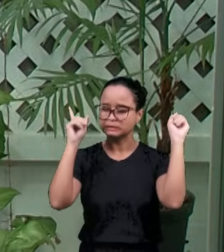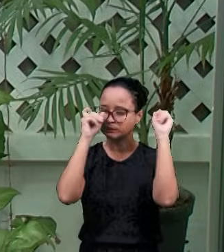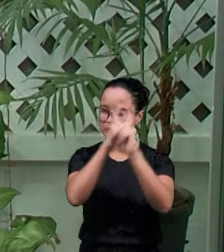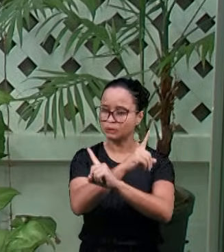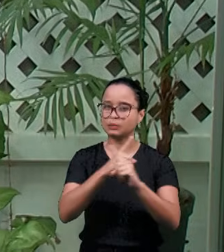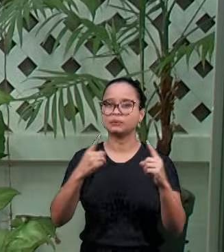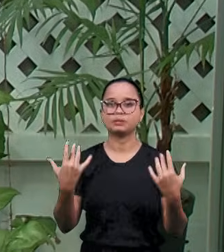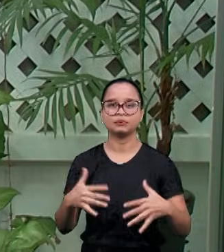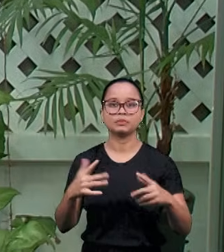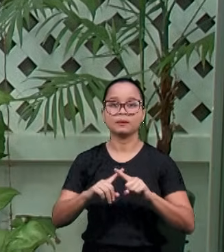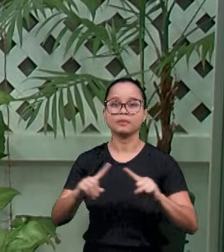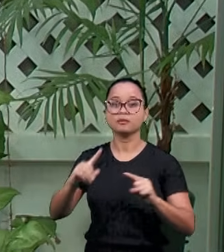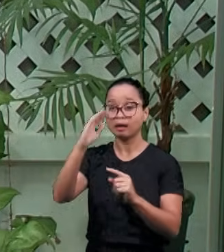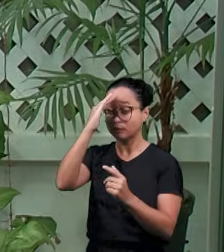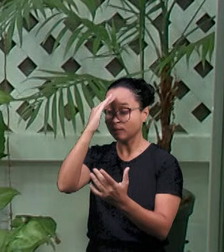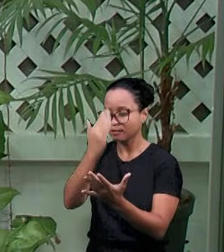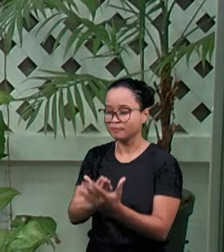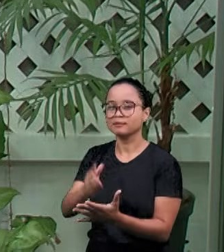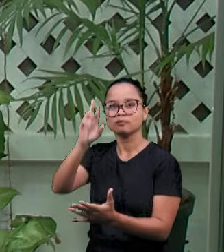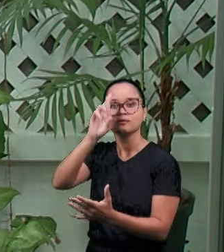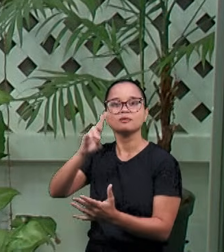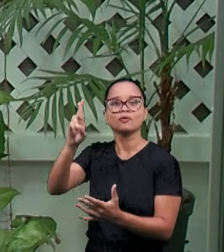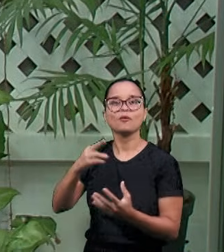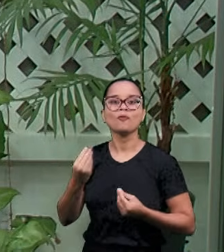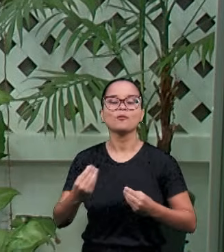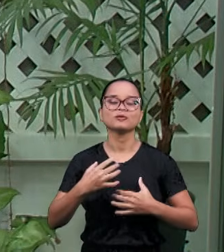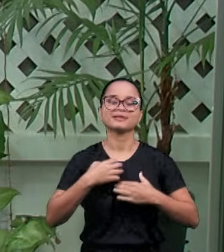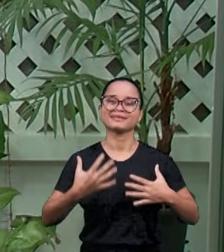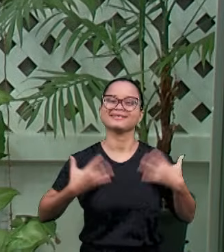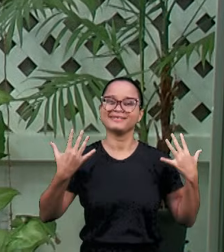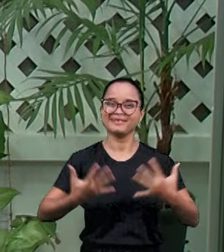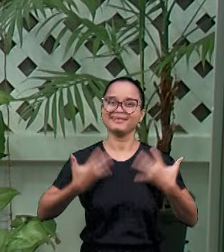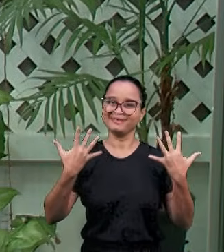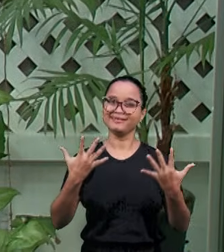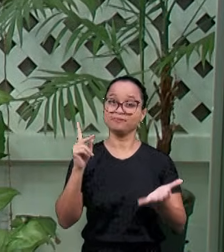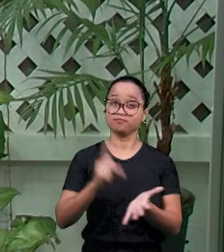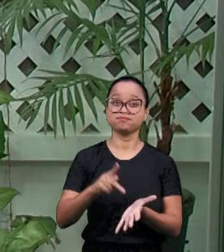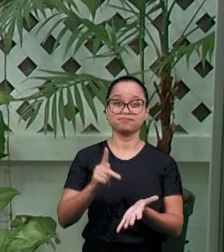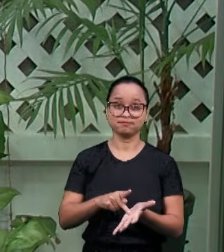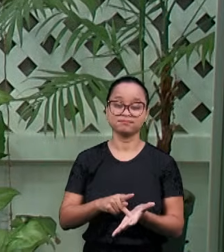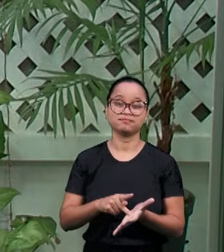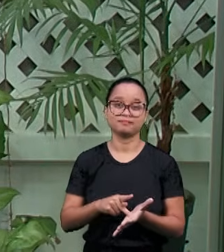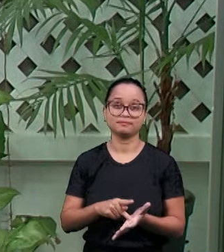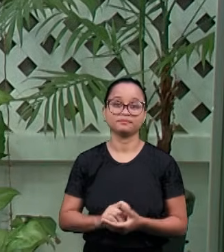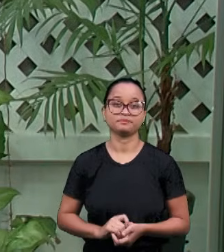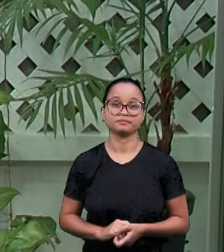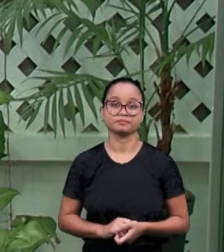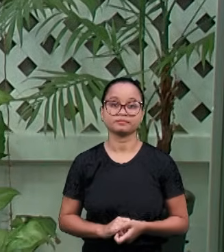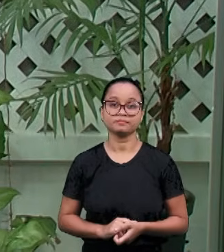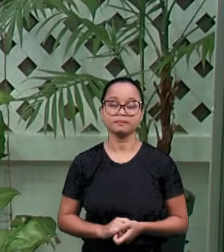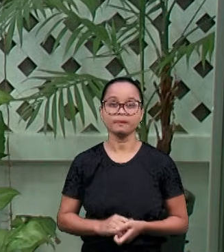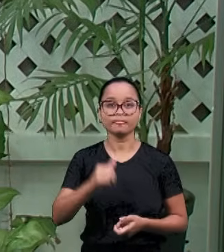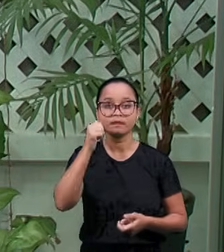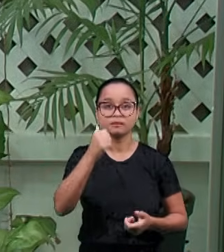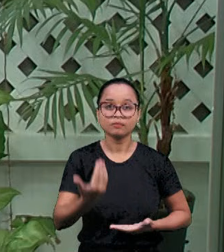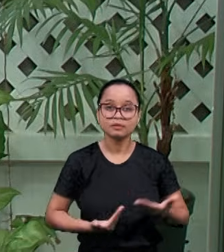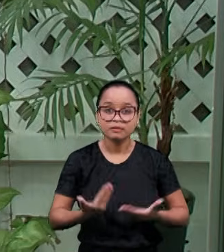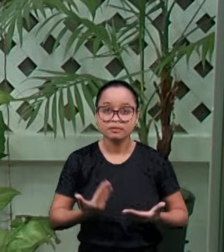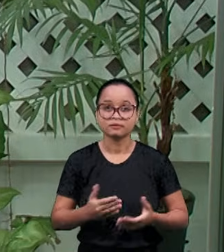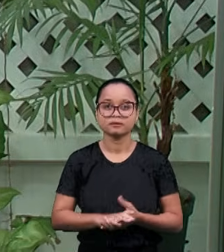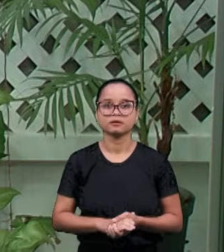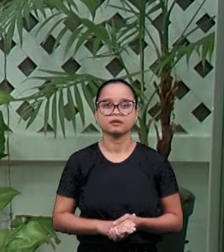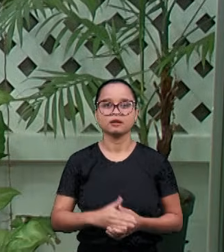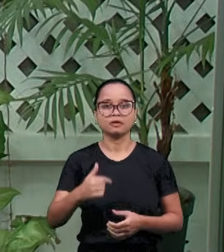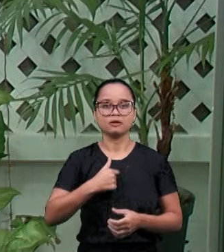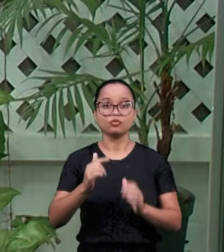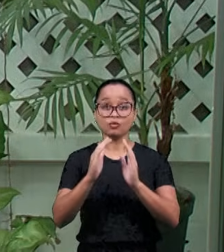Mais comment ils se confient dans le Seigneur, comment cela nous réjouit. Une sœur dit, je prie pour le perfectionnement de